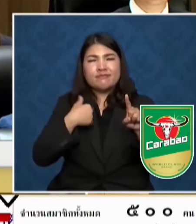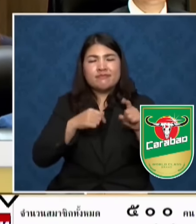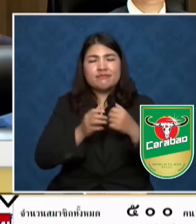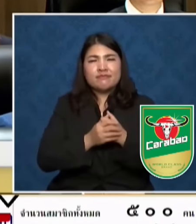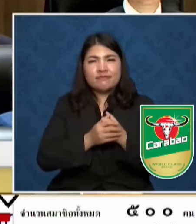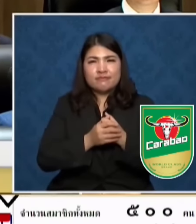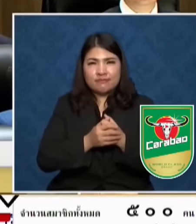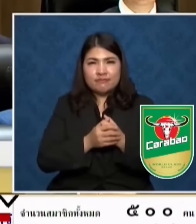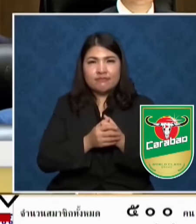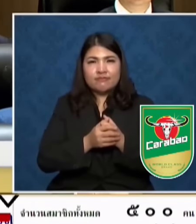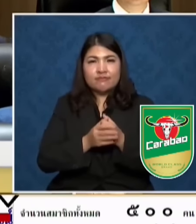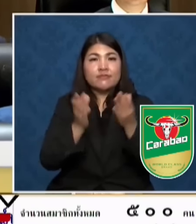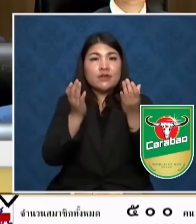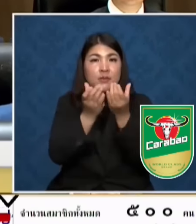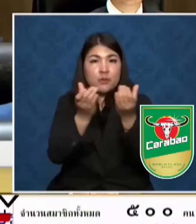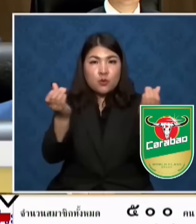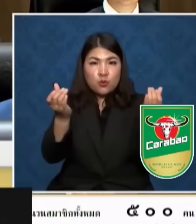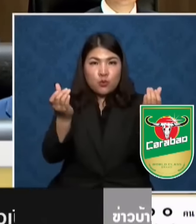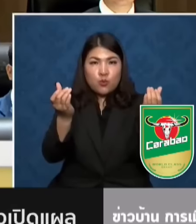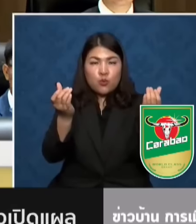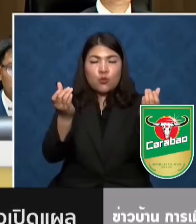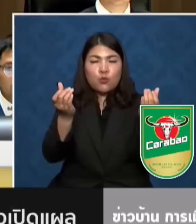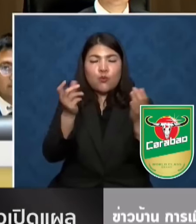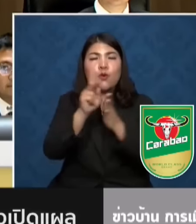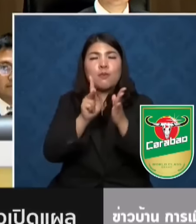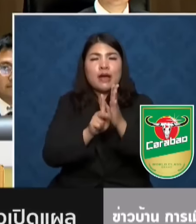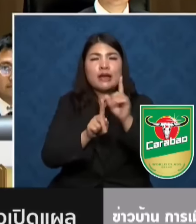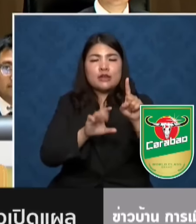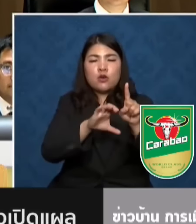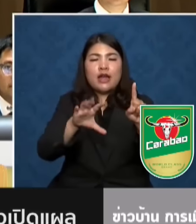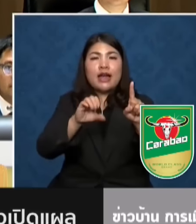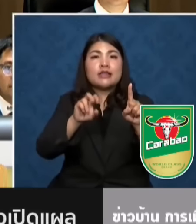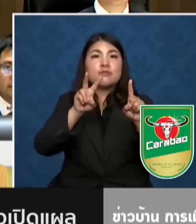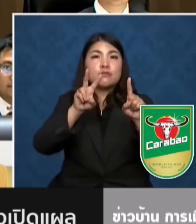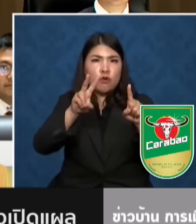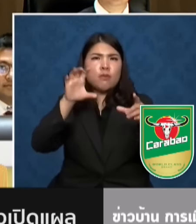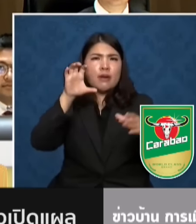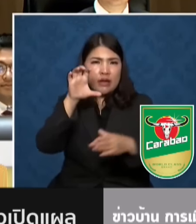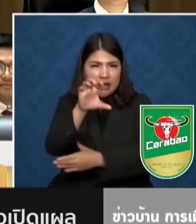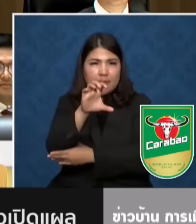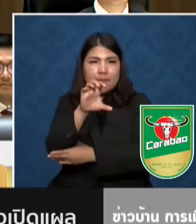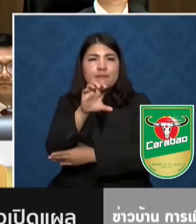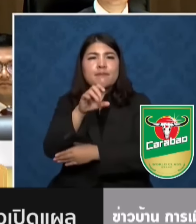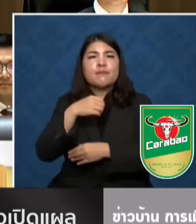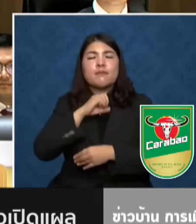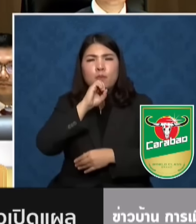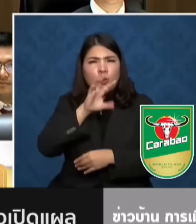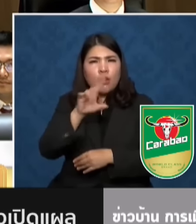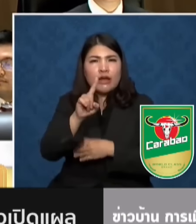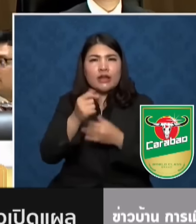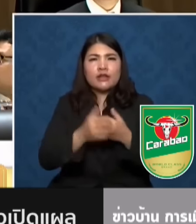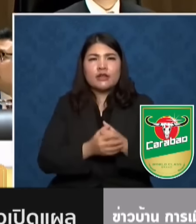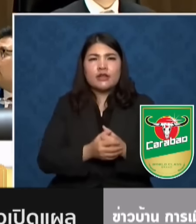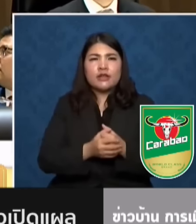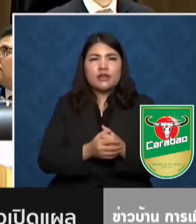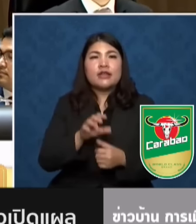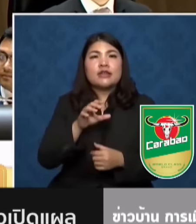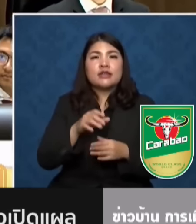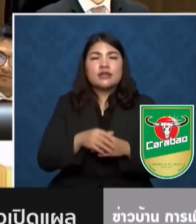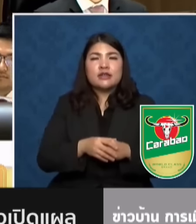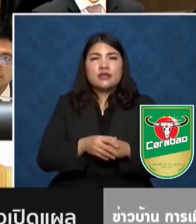ไม่ใช่ว่าเป็นพรรคอะไรอะไรนะครับจัดเต็มไม่กลัวนะฮะคุณจุลินเนี่ยบอกว่าทำไม7เดือนที่ผ่านมารัฐบาลใช้เงินไปมากม